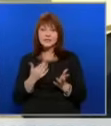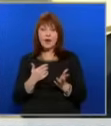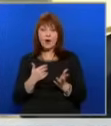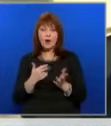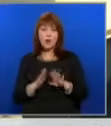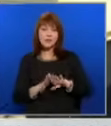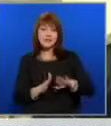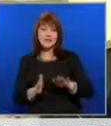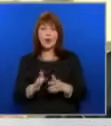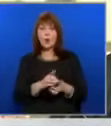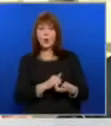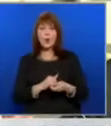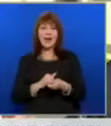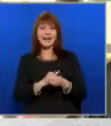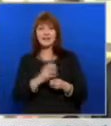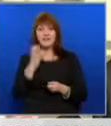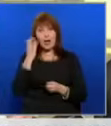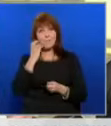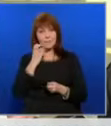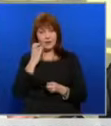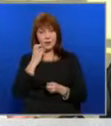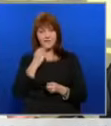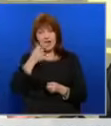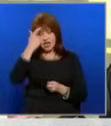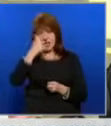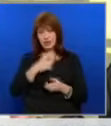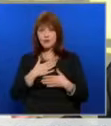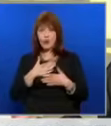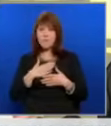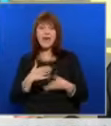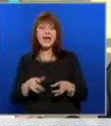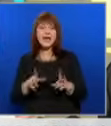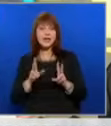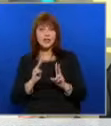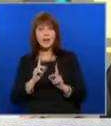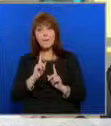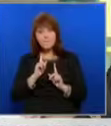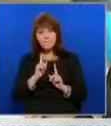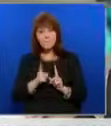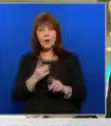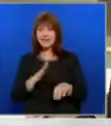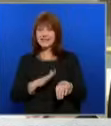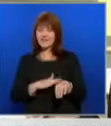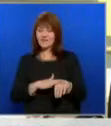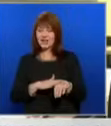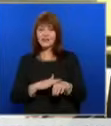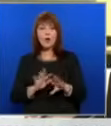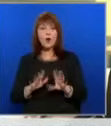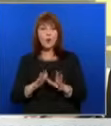на колектива на Пирогов и изключително лични мои решения, които ще могат да бъдат факт,